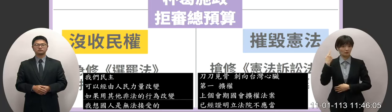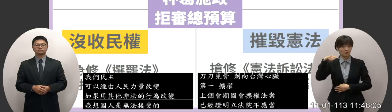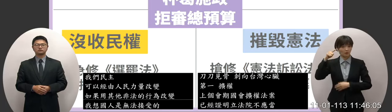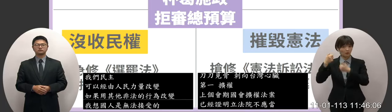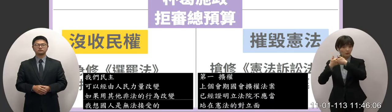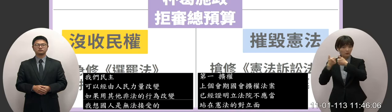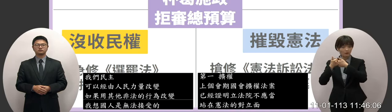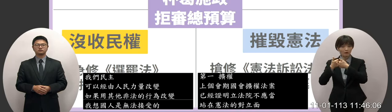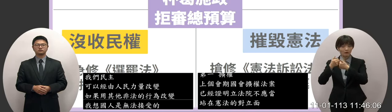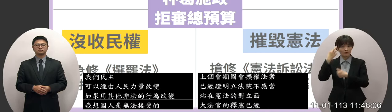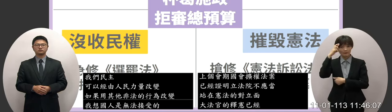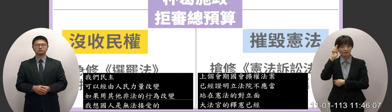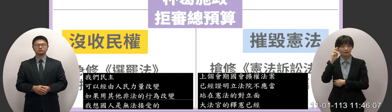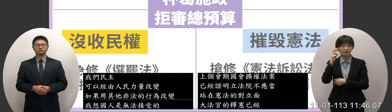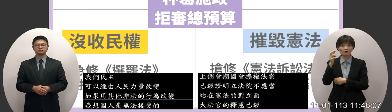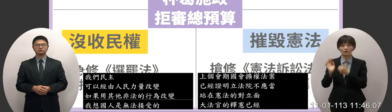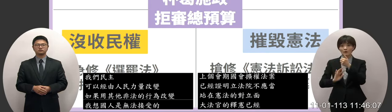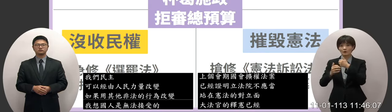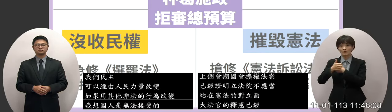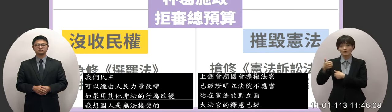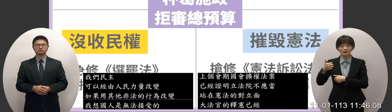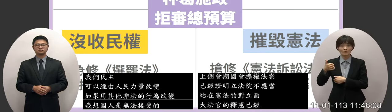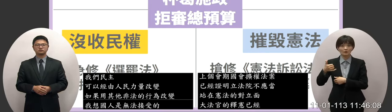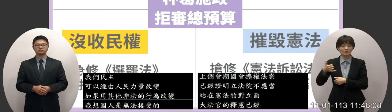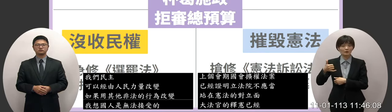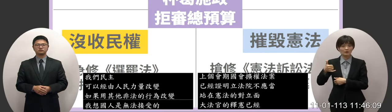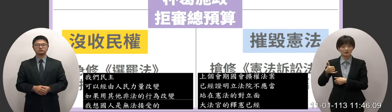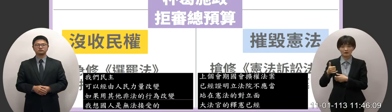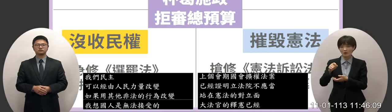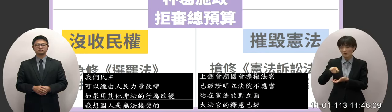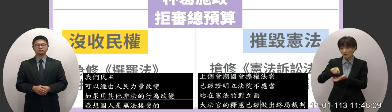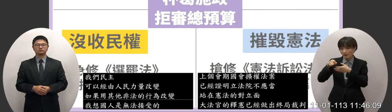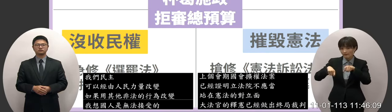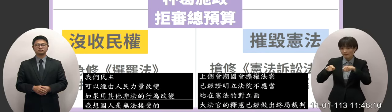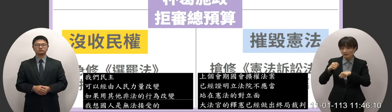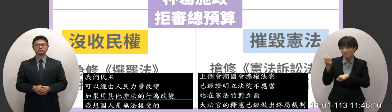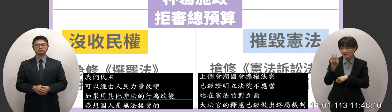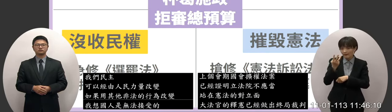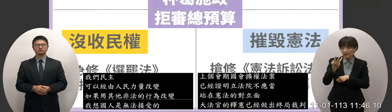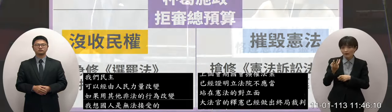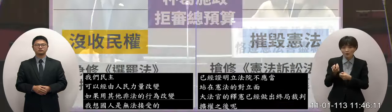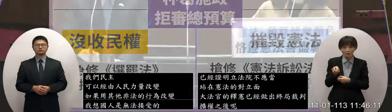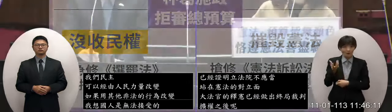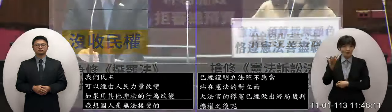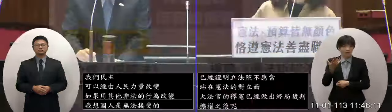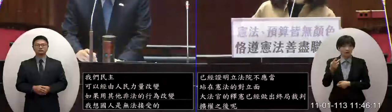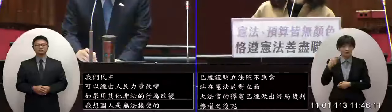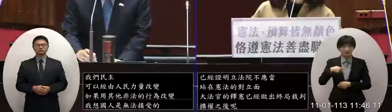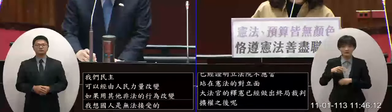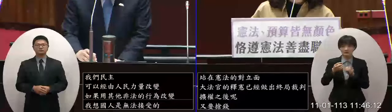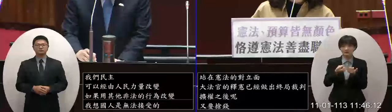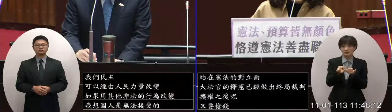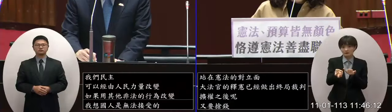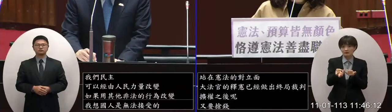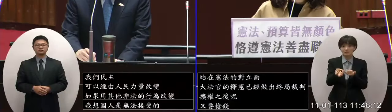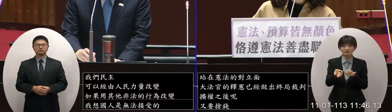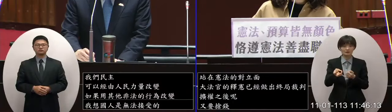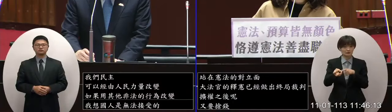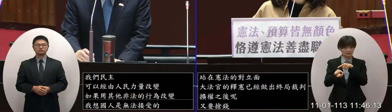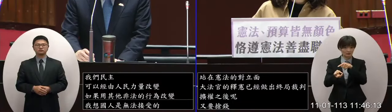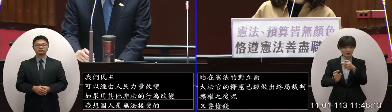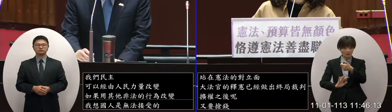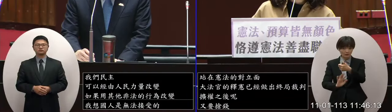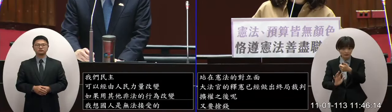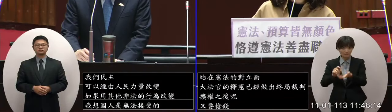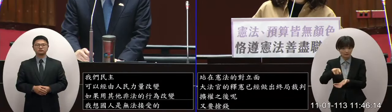三大钱坑法案，乃至于原住民的委员或是离岛选区的委员分别提出了法案要